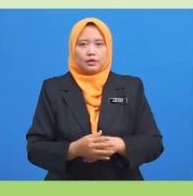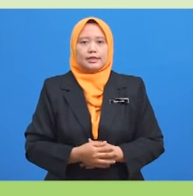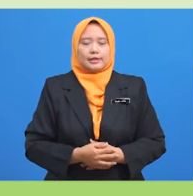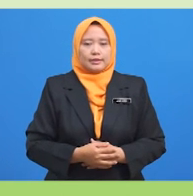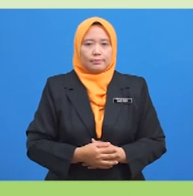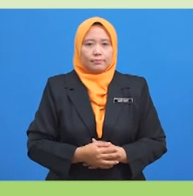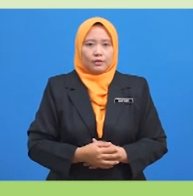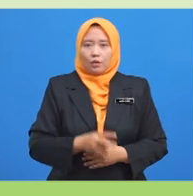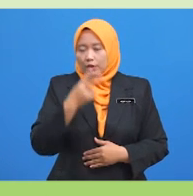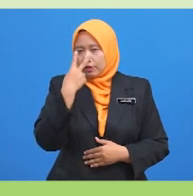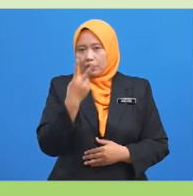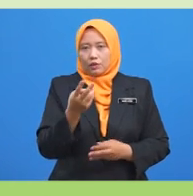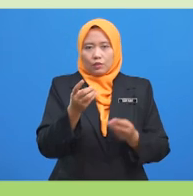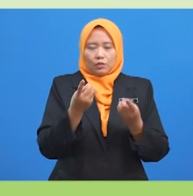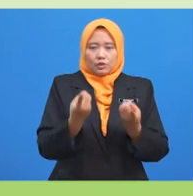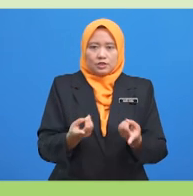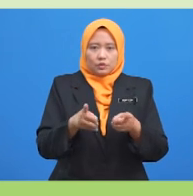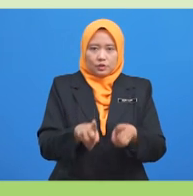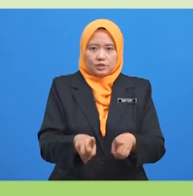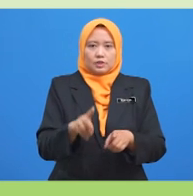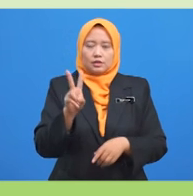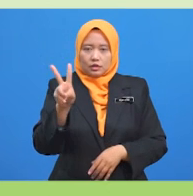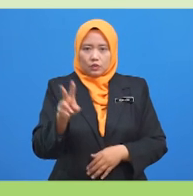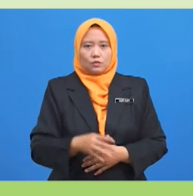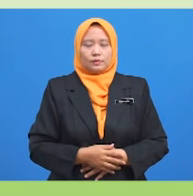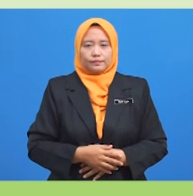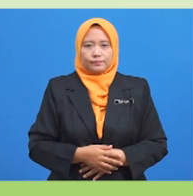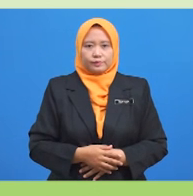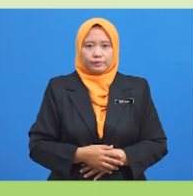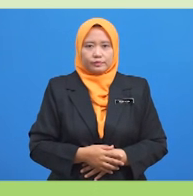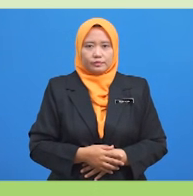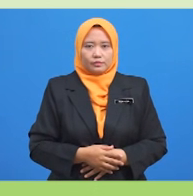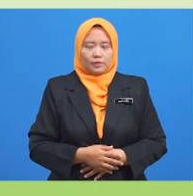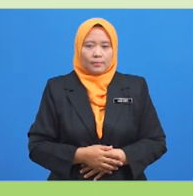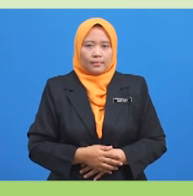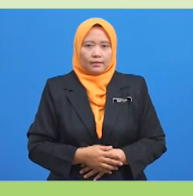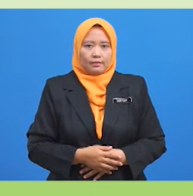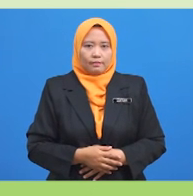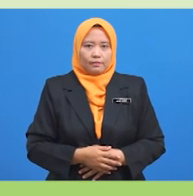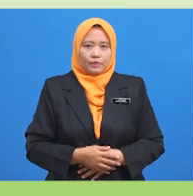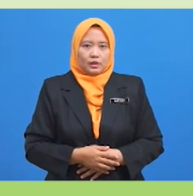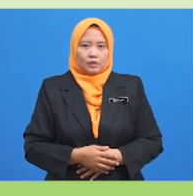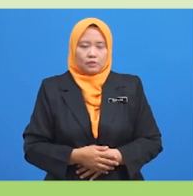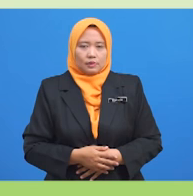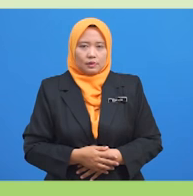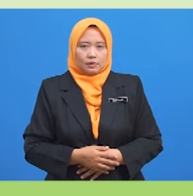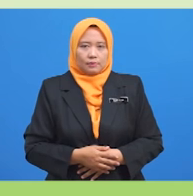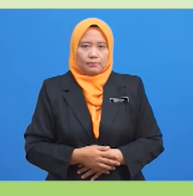Situasi kedua, apabila harga seunit sama dengan kos berubah purata.